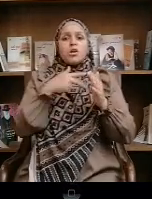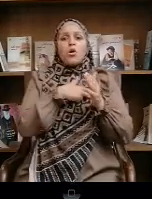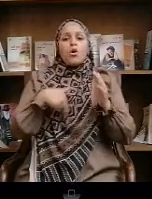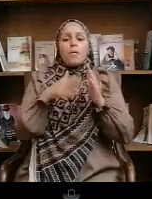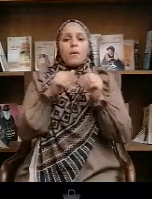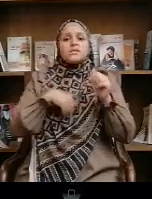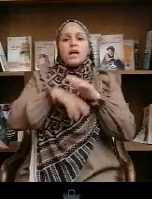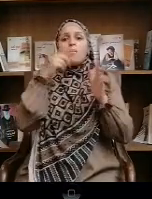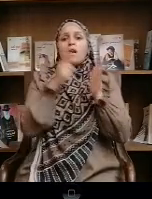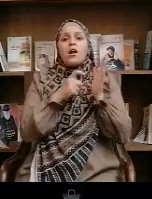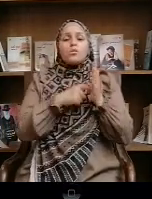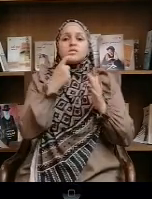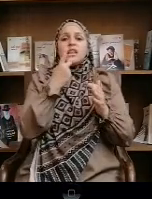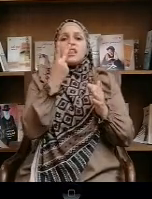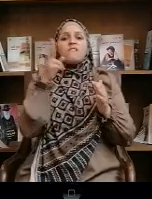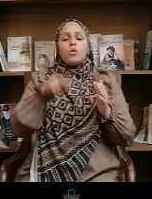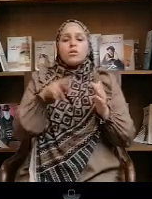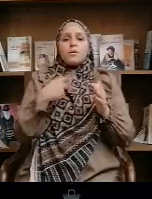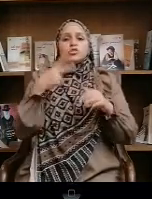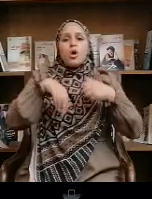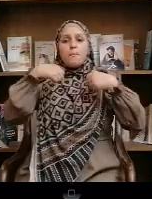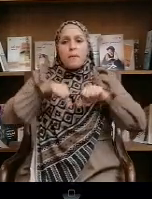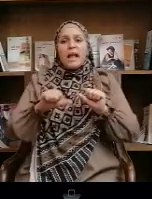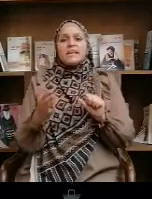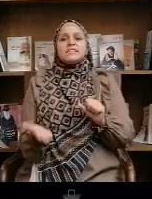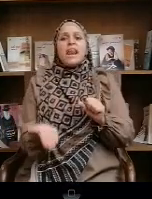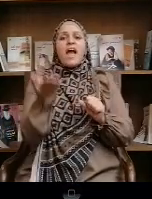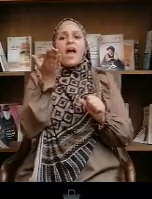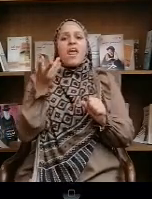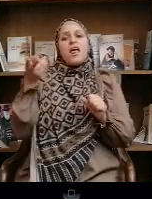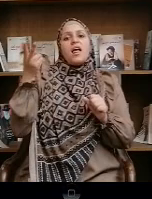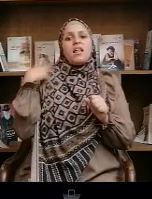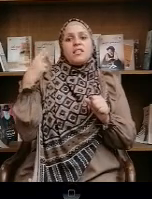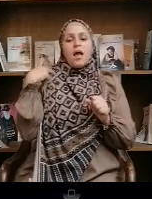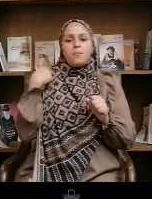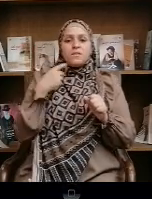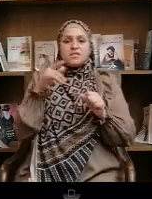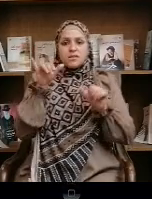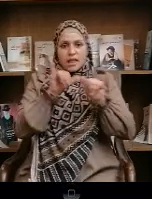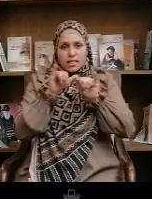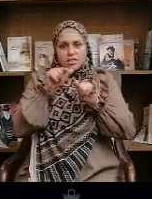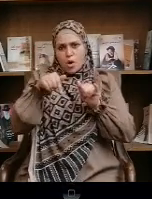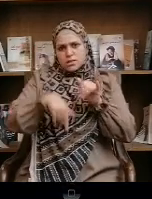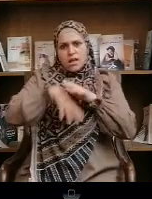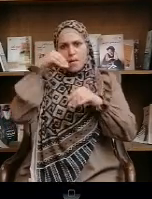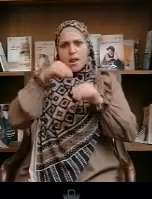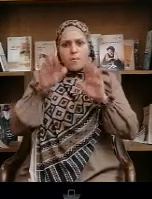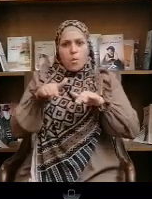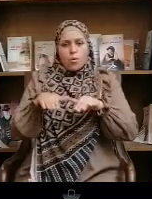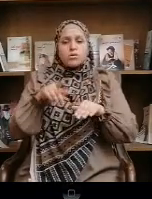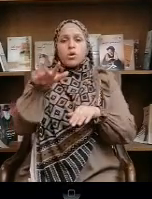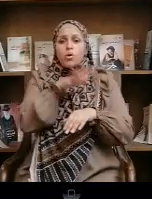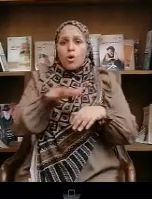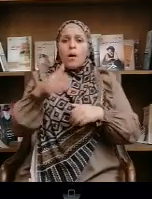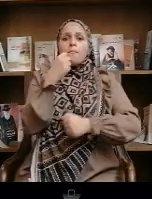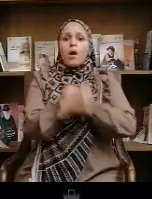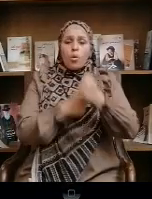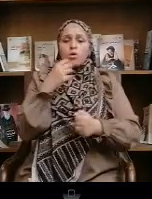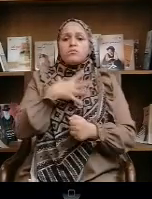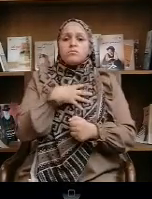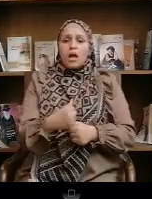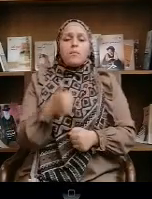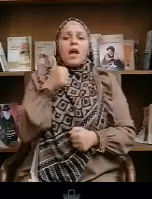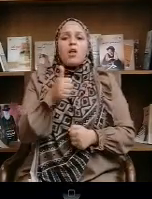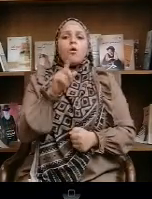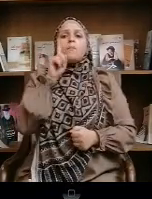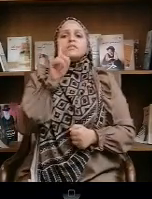في 2018 بالاضافه الى تشكيل المجلس الاعلى للامن السيبراني الحقيقه كل دي جهود طيبه